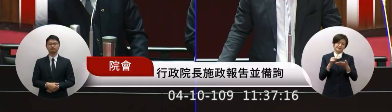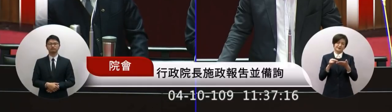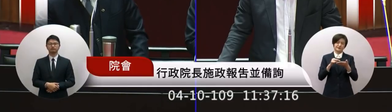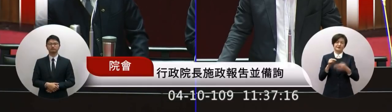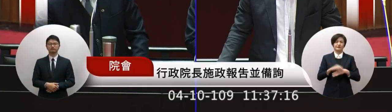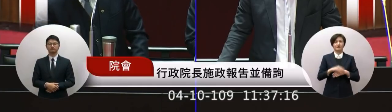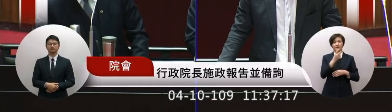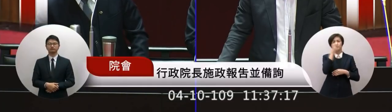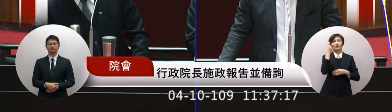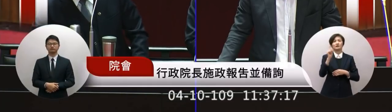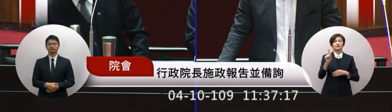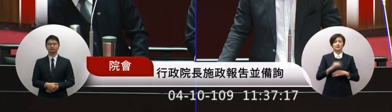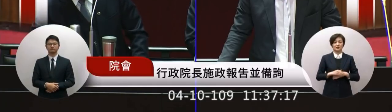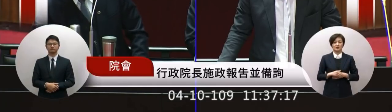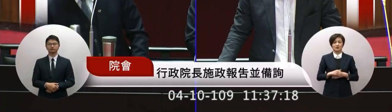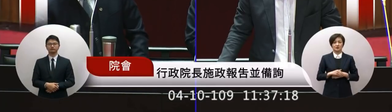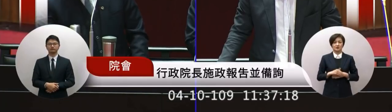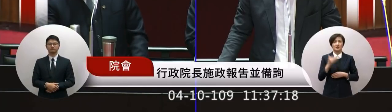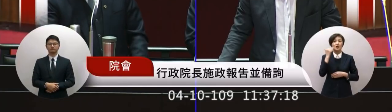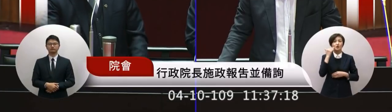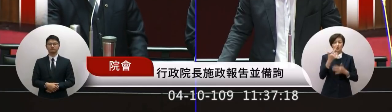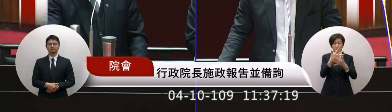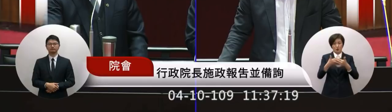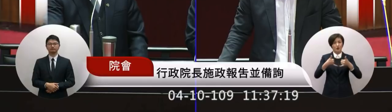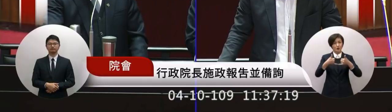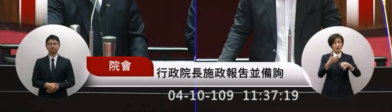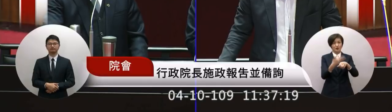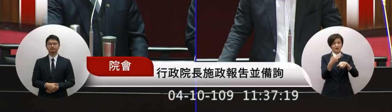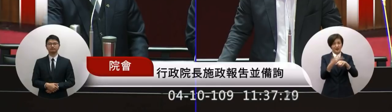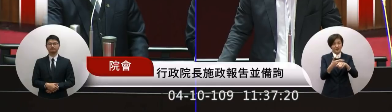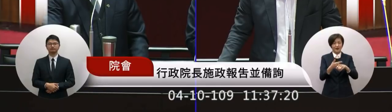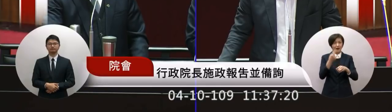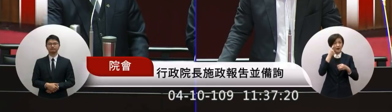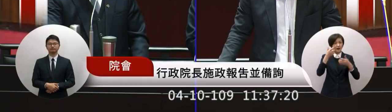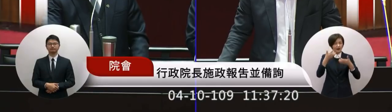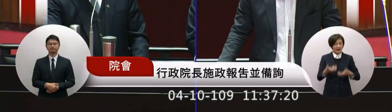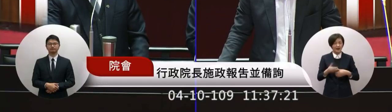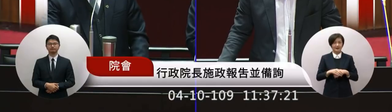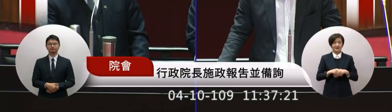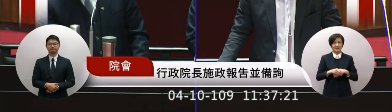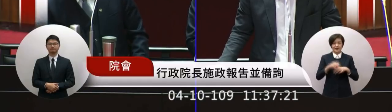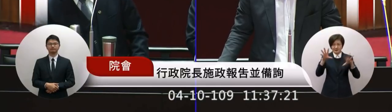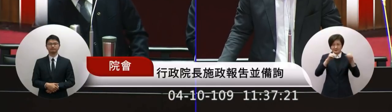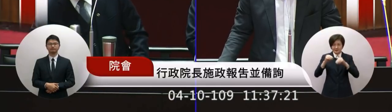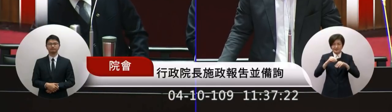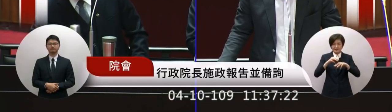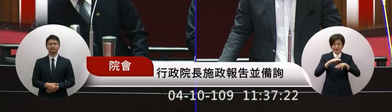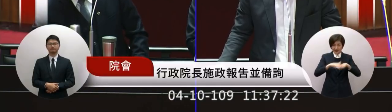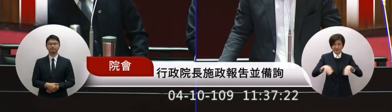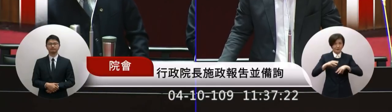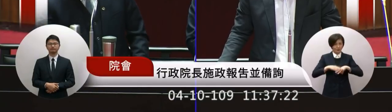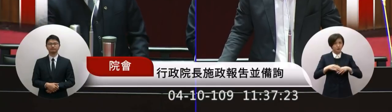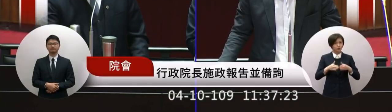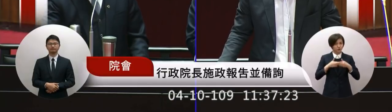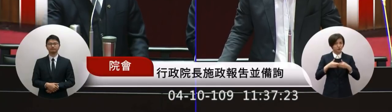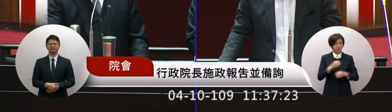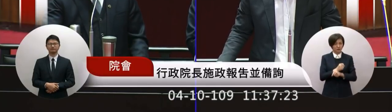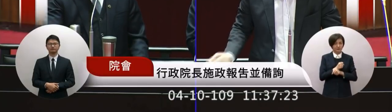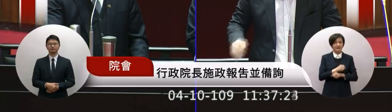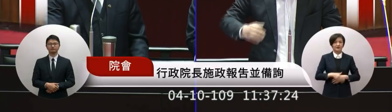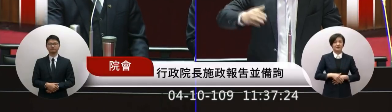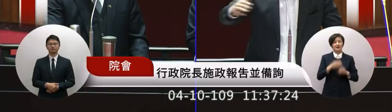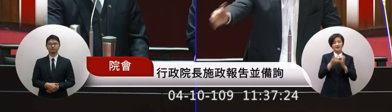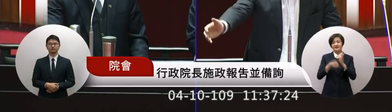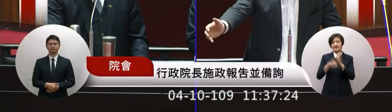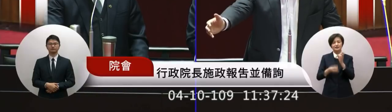有讲到，比如讲，咱若如果使用网络科技的话，爱注重资讯的信息的安全，啊，但是实际上细节无安怎